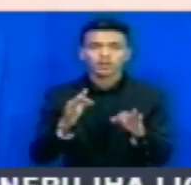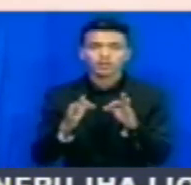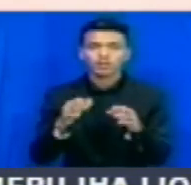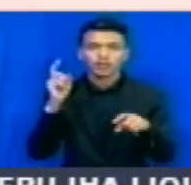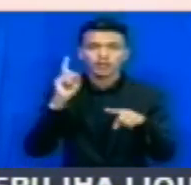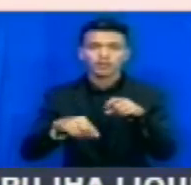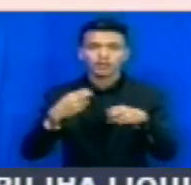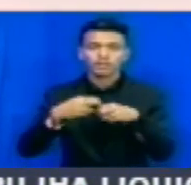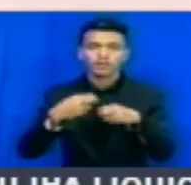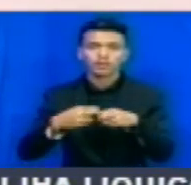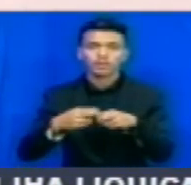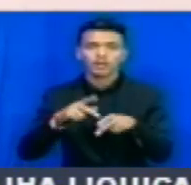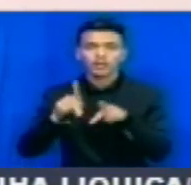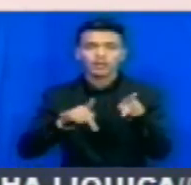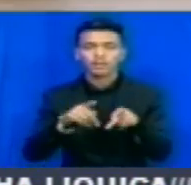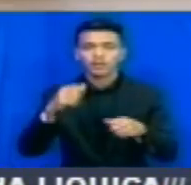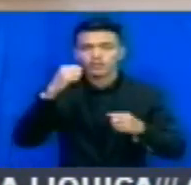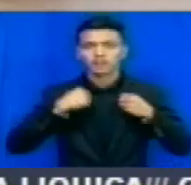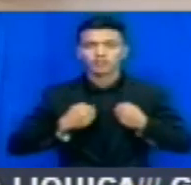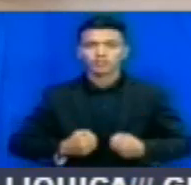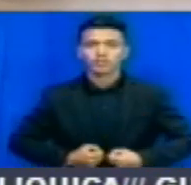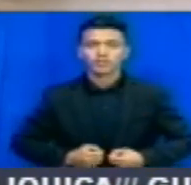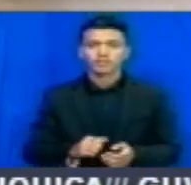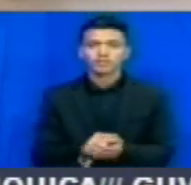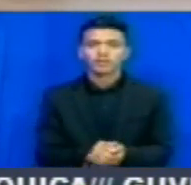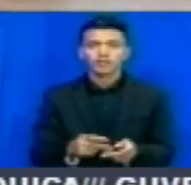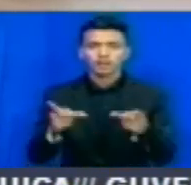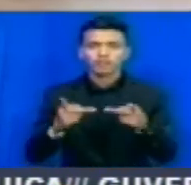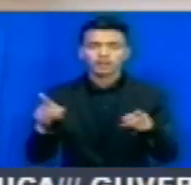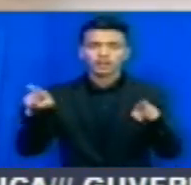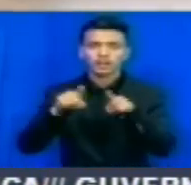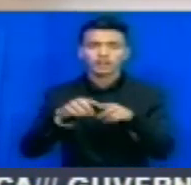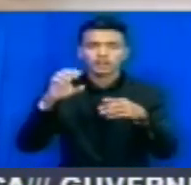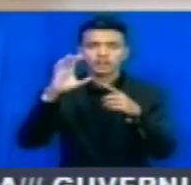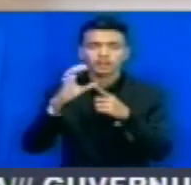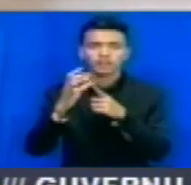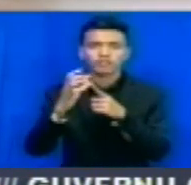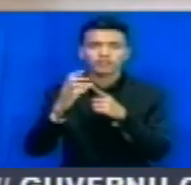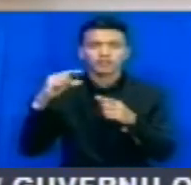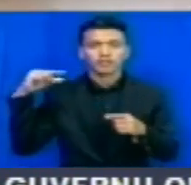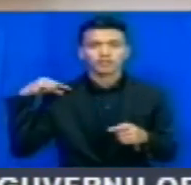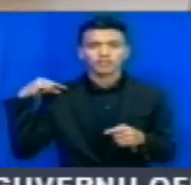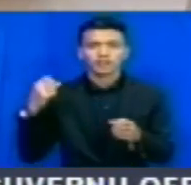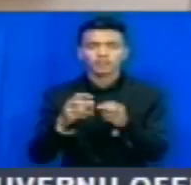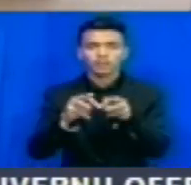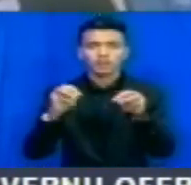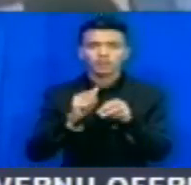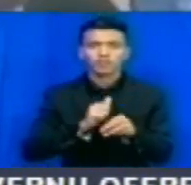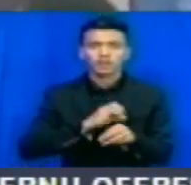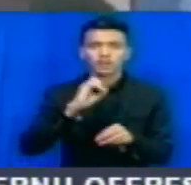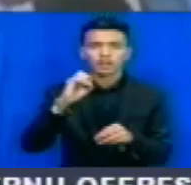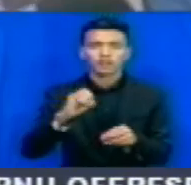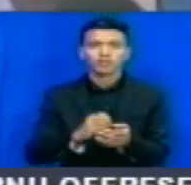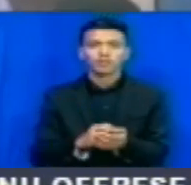label afeta makas be mania pay mania Saudi. Iha fatin hanesan sefi gabinete administrador municipio Ainaro